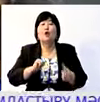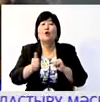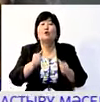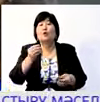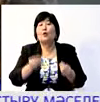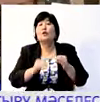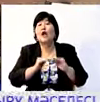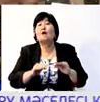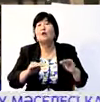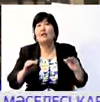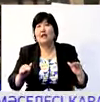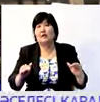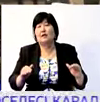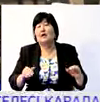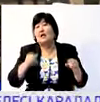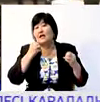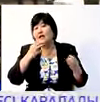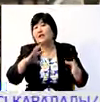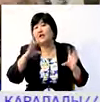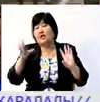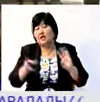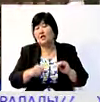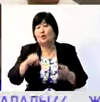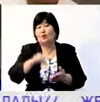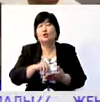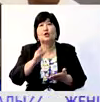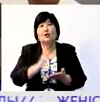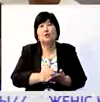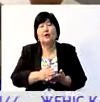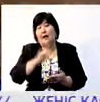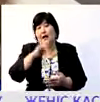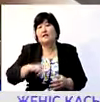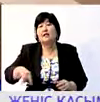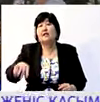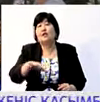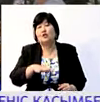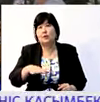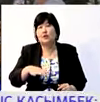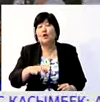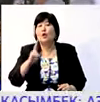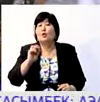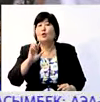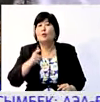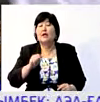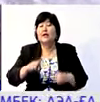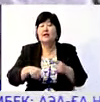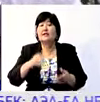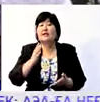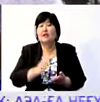ойнаған балаларымыз жақсы нәтиже көрсетіп отыр. Қазақстан Республикасының кубогының кезеңіне кіріп